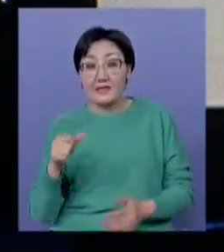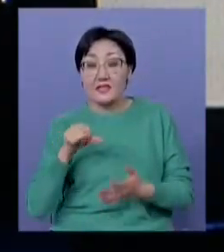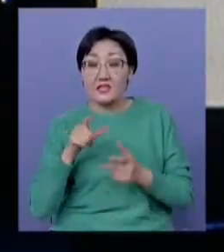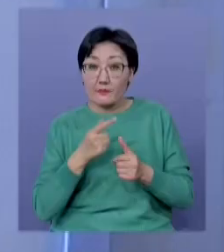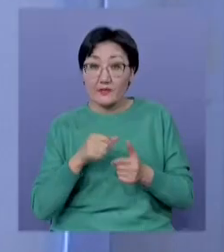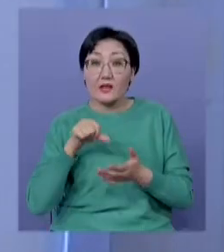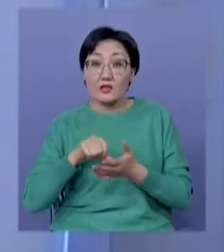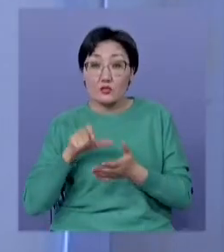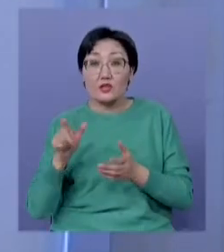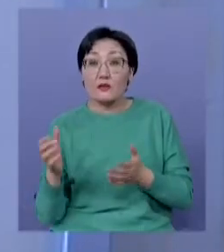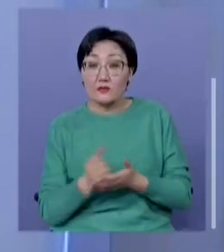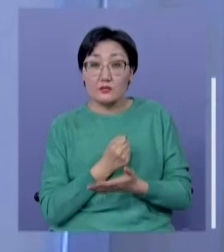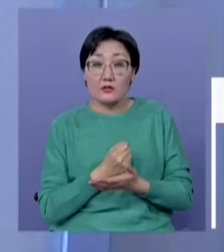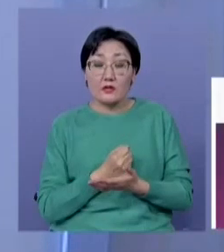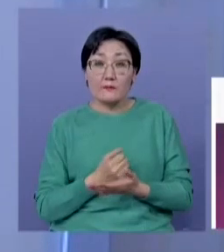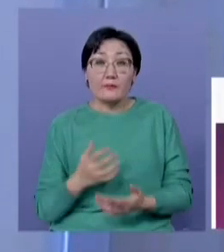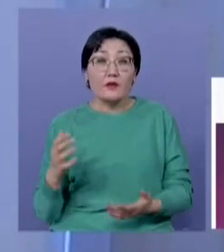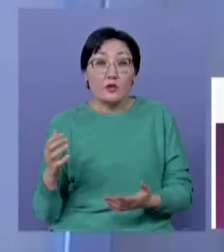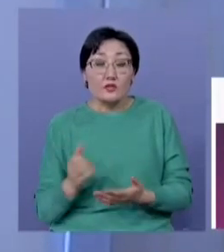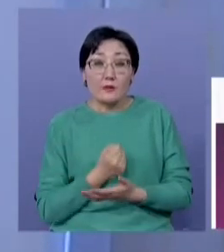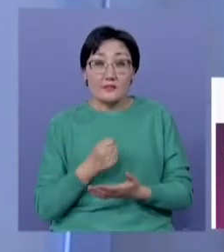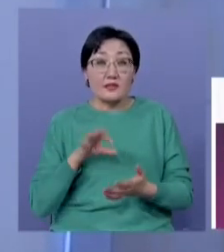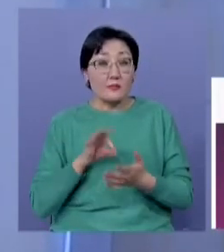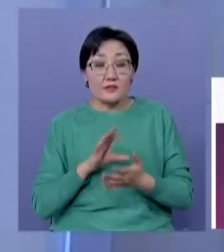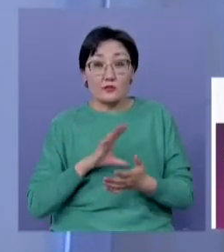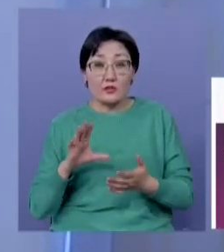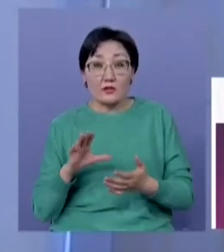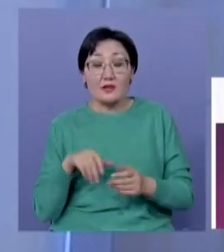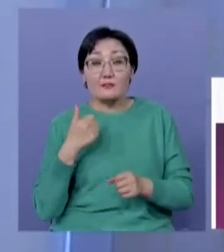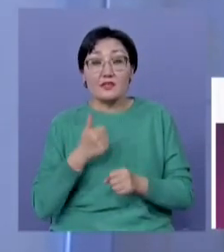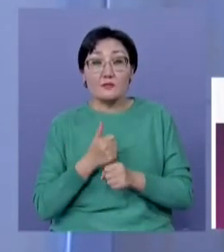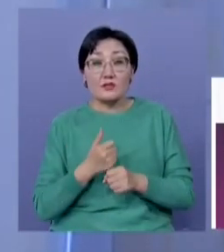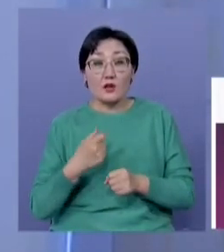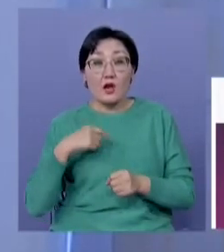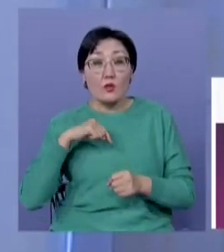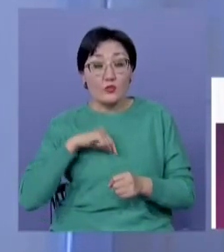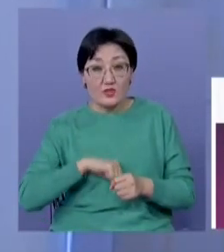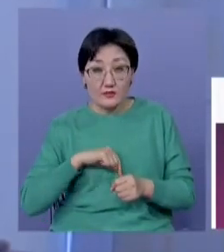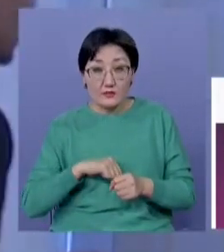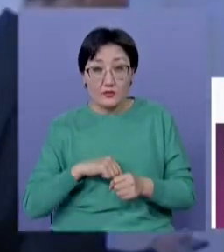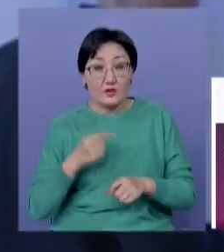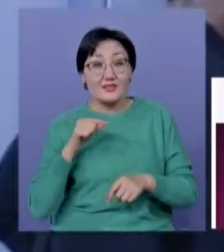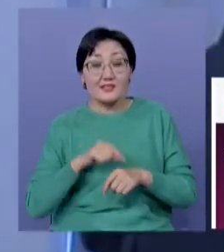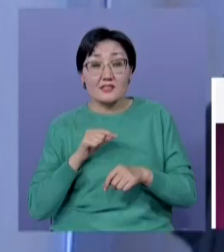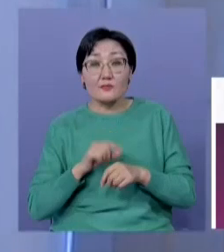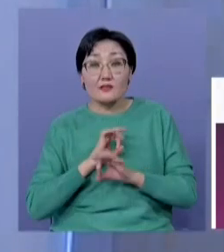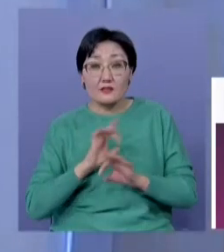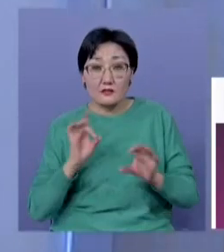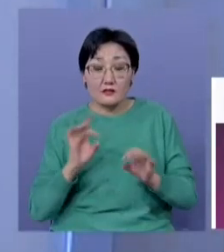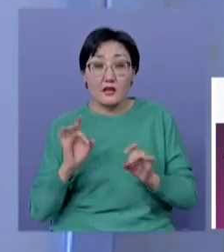иеленді. Отамыз деген мақсат болған жоқ, бастысы өзіміздің ішіміздегі бір сезімді жеткізу.